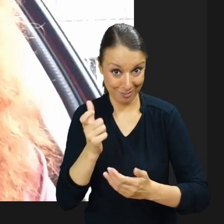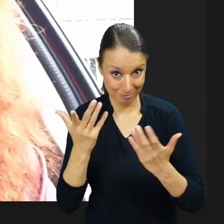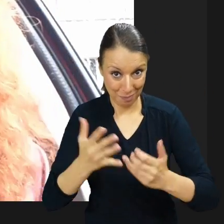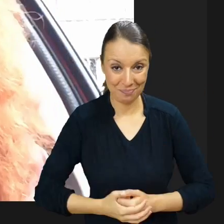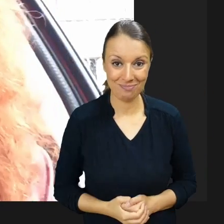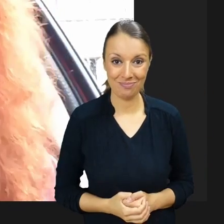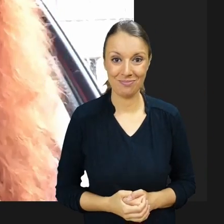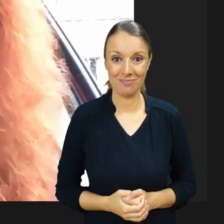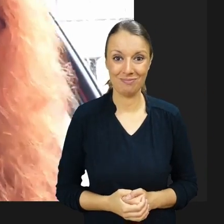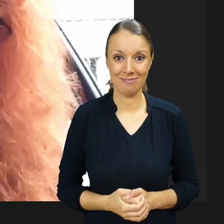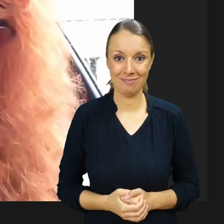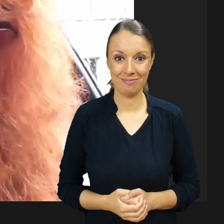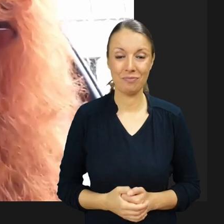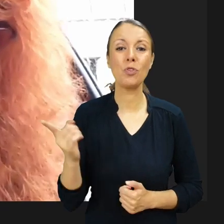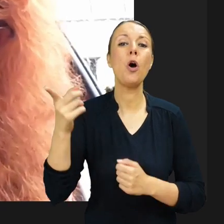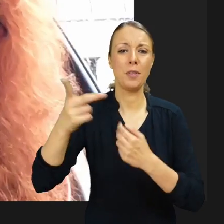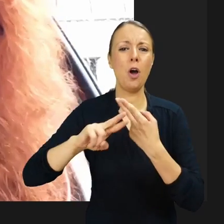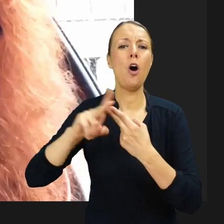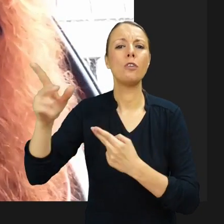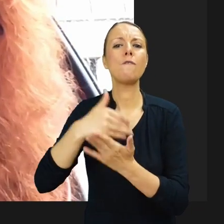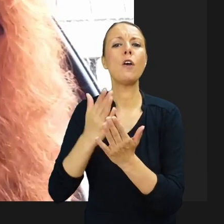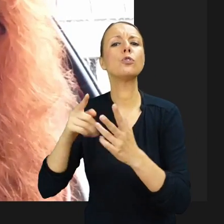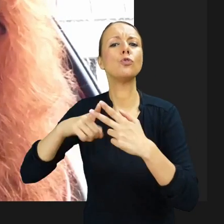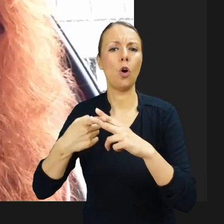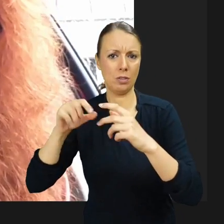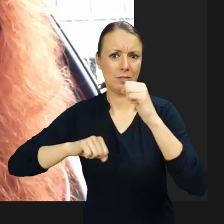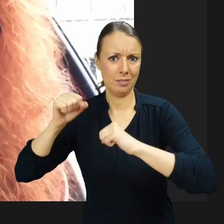to sąd, Wojewódzki Sąd Administracyjny,